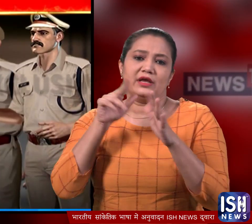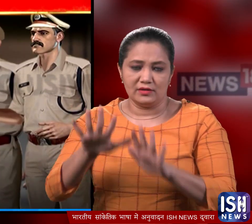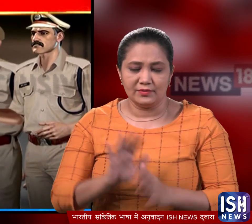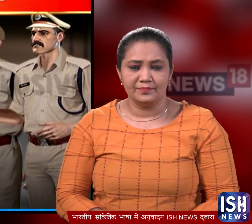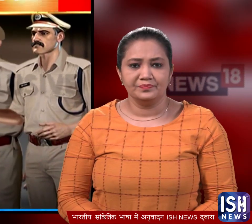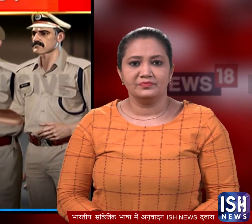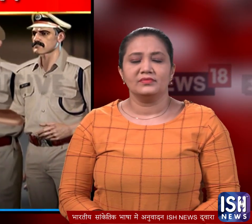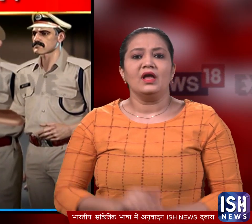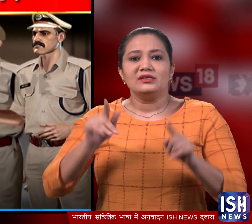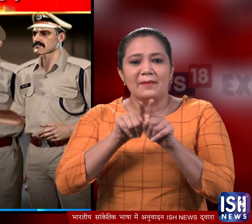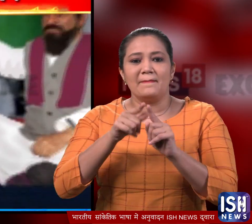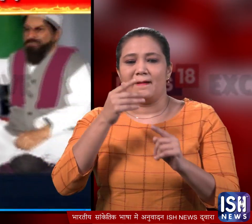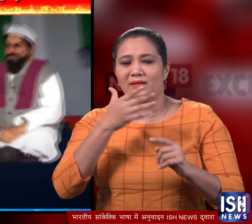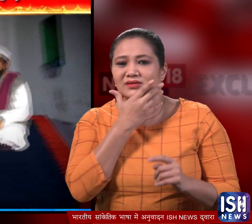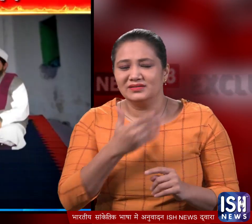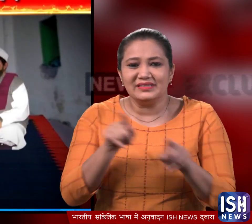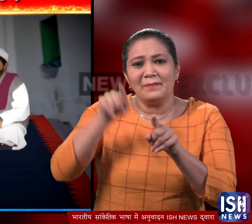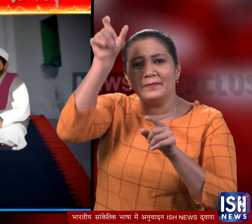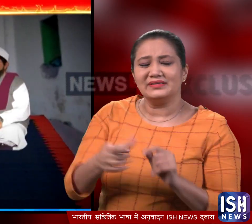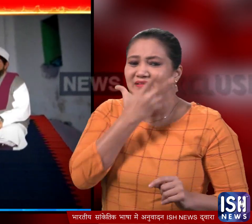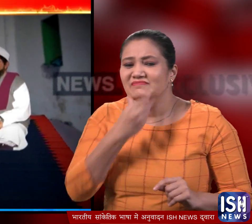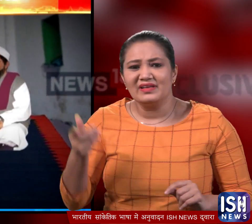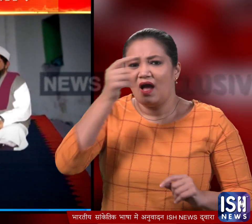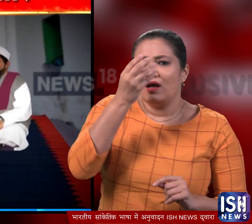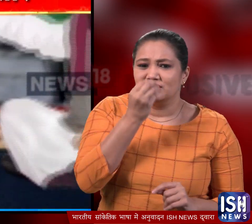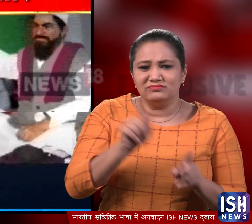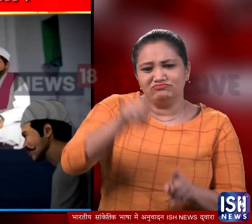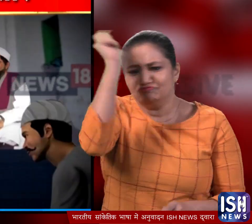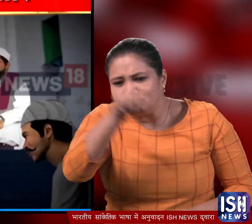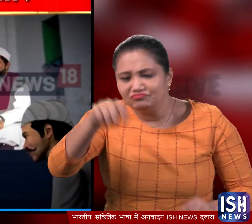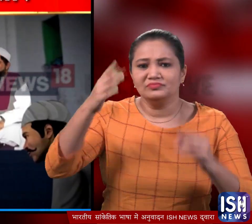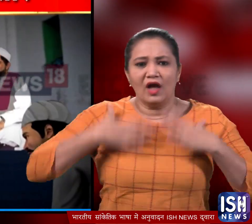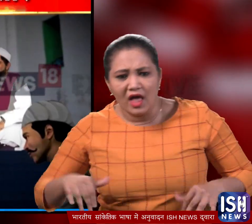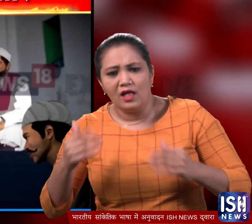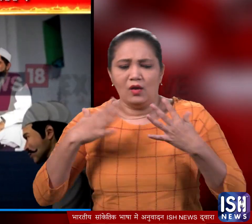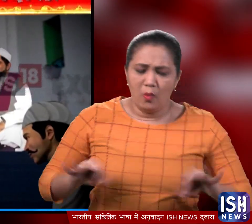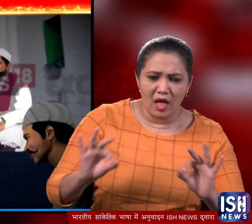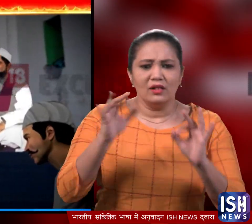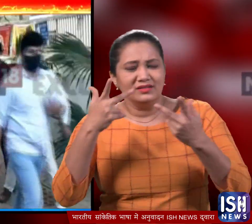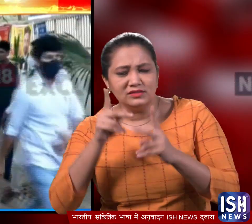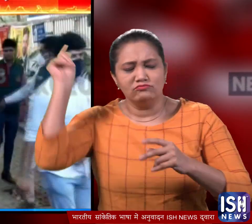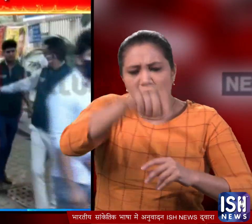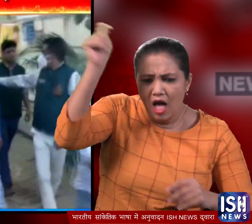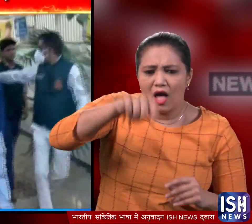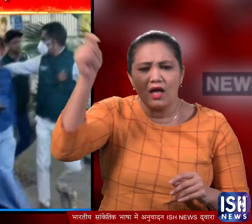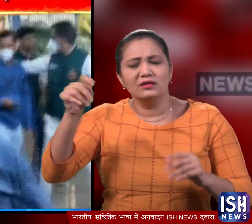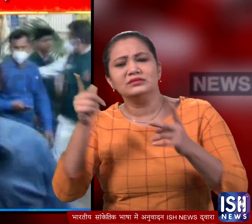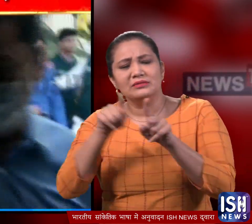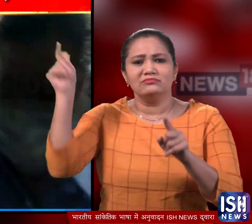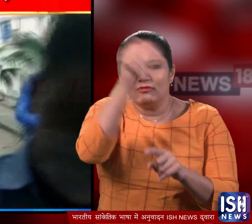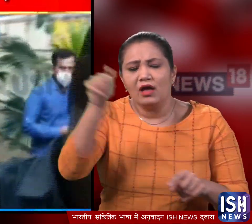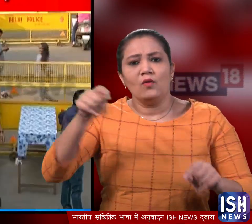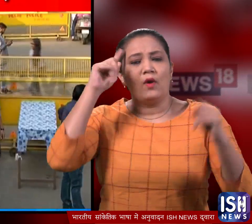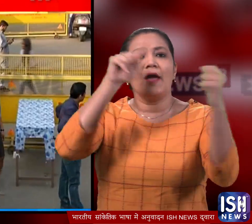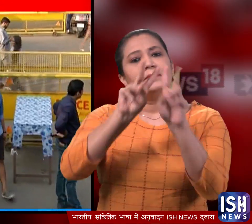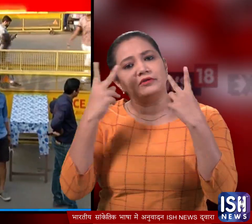जहां वो पीर मौलाना बनकर रह रहा था। पुलिस ने बताया कि वो झाड़ फूंक करके लोगों की बीमारी ठीक करने का दावा किया करता था, लेकिन उसका असली मकसद कुछ